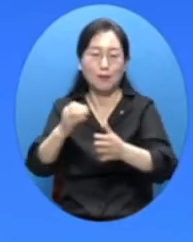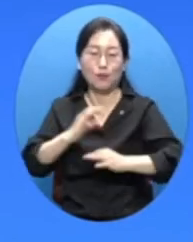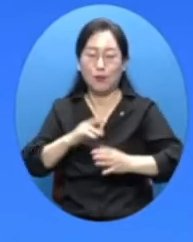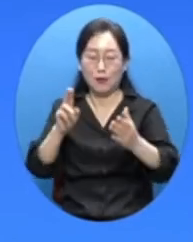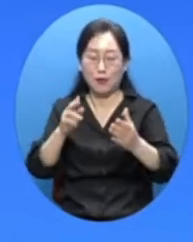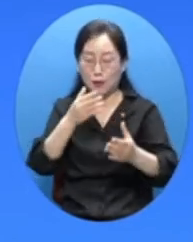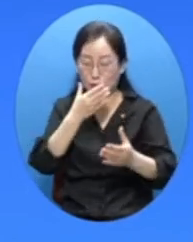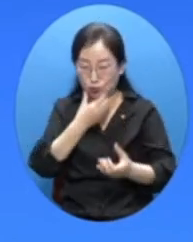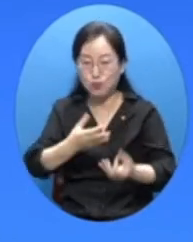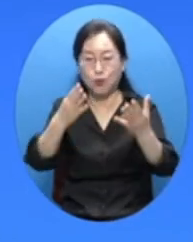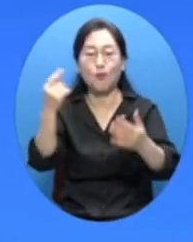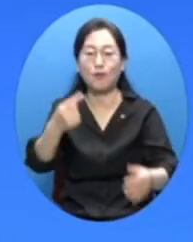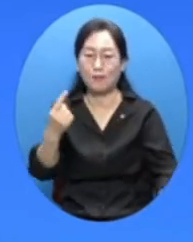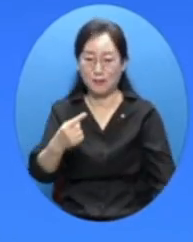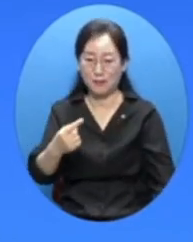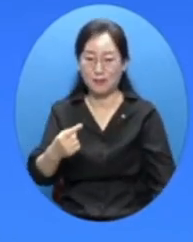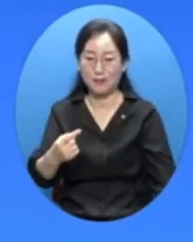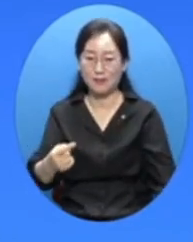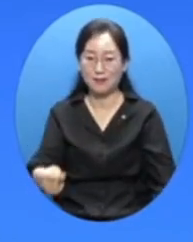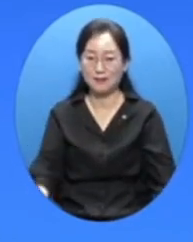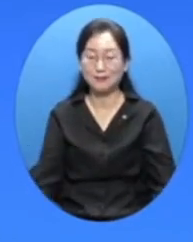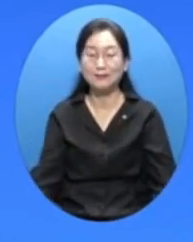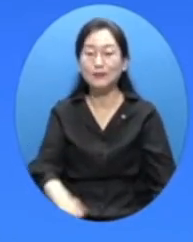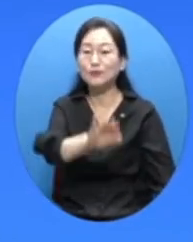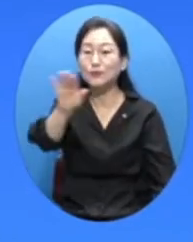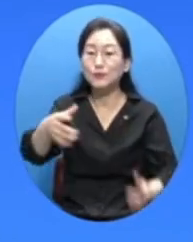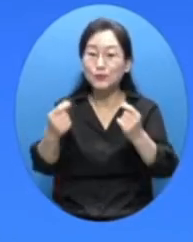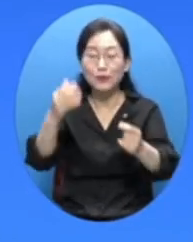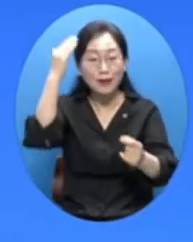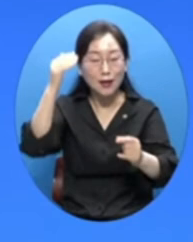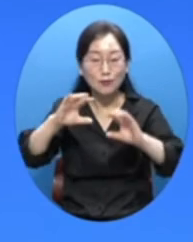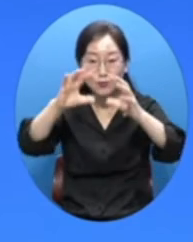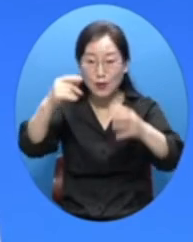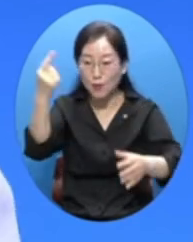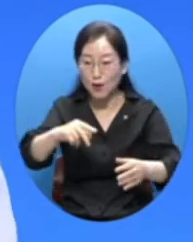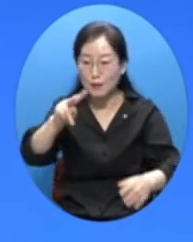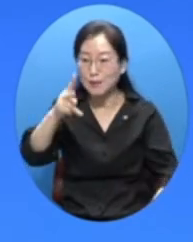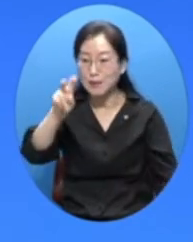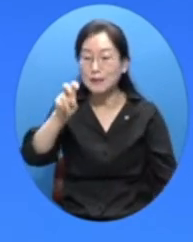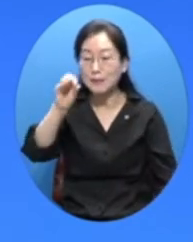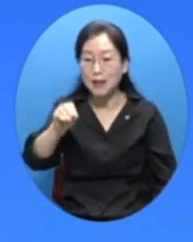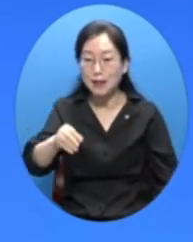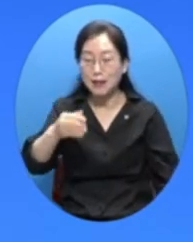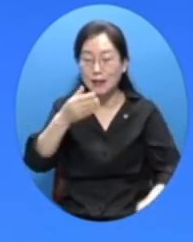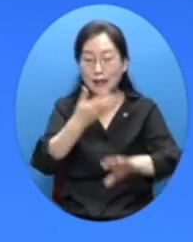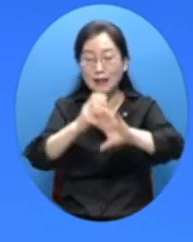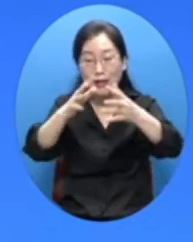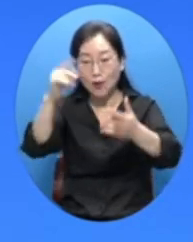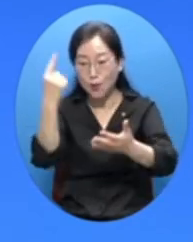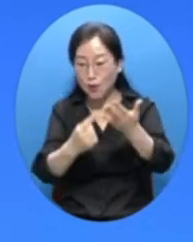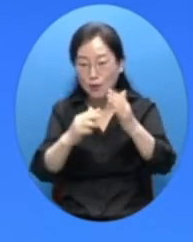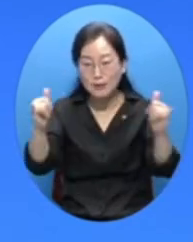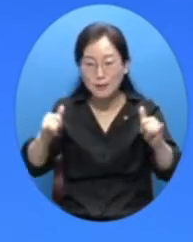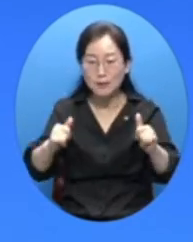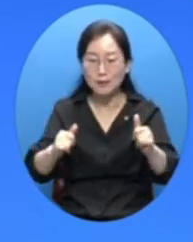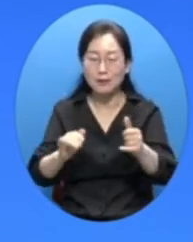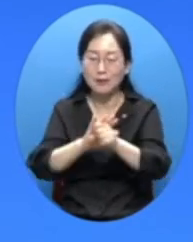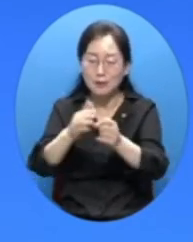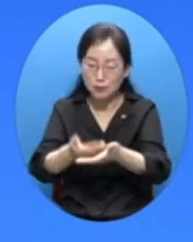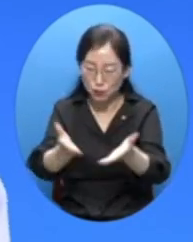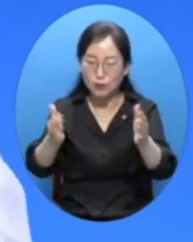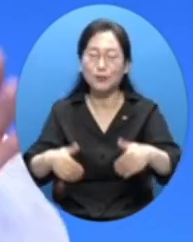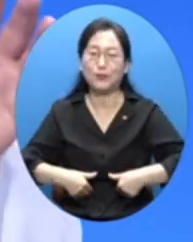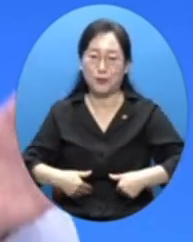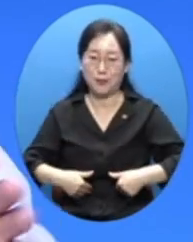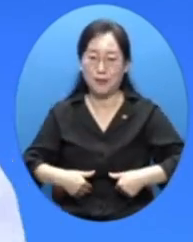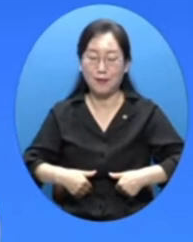오게 된 것입니다. 이제 우리 대한민국에 와 있는 220만 다문화 가족들을 우리가 주의 사랑으로 품어야 되는 것입니다.